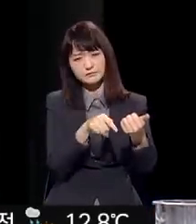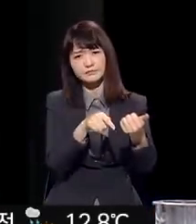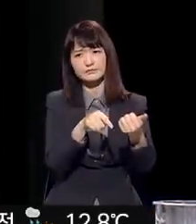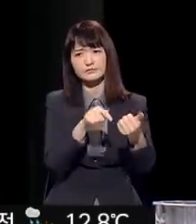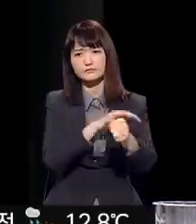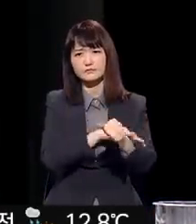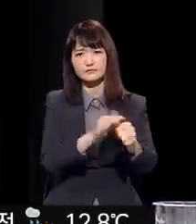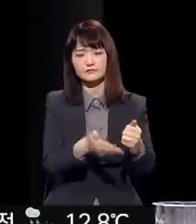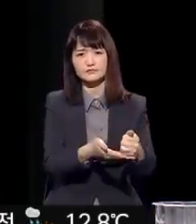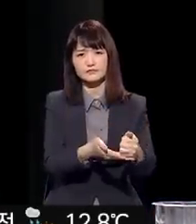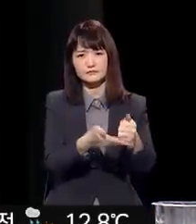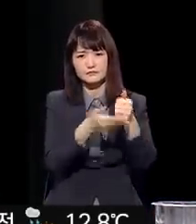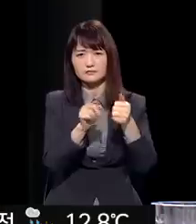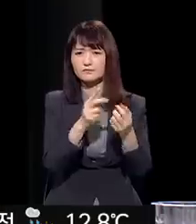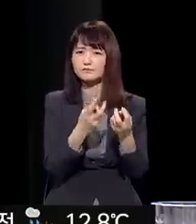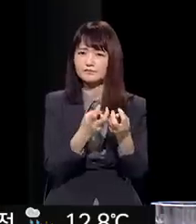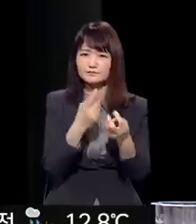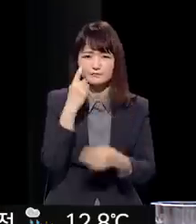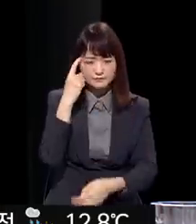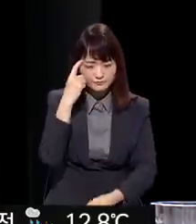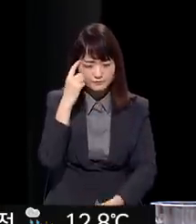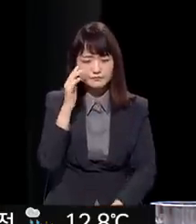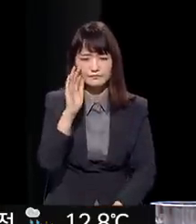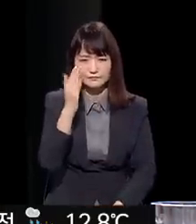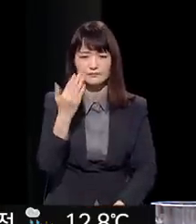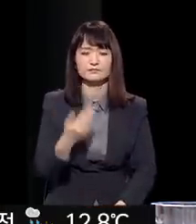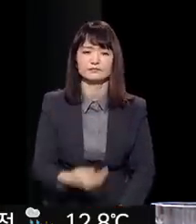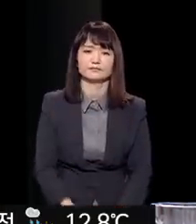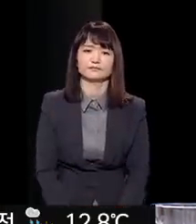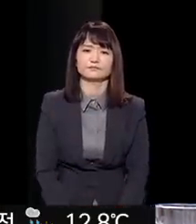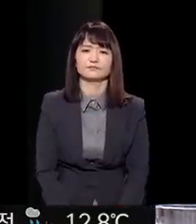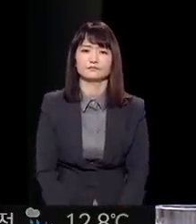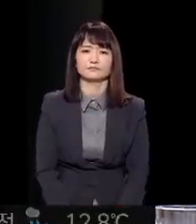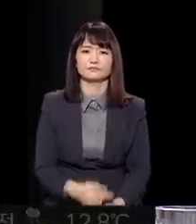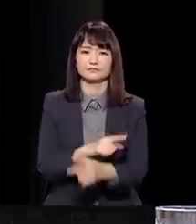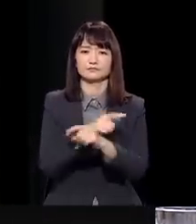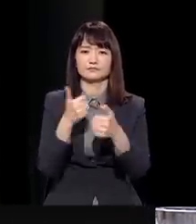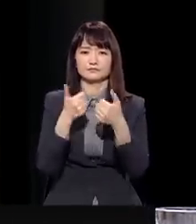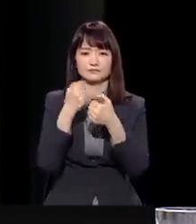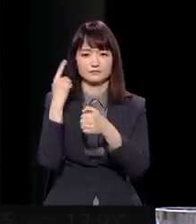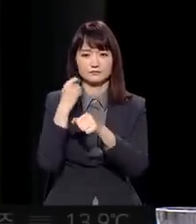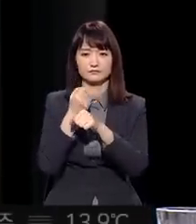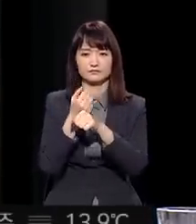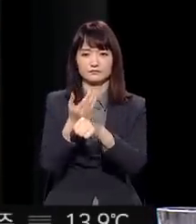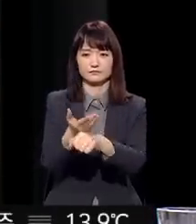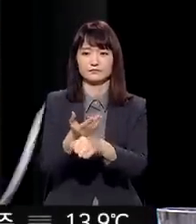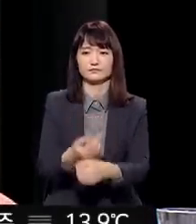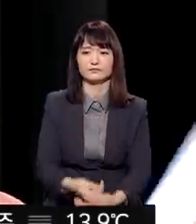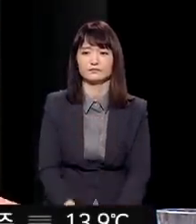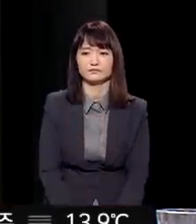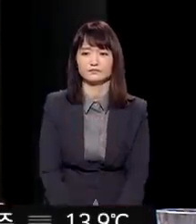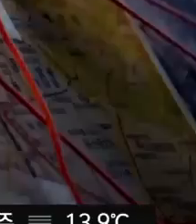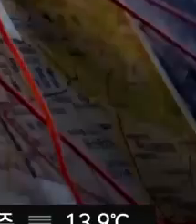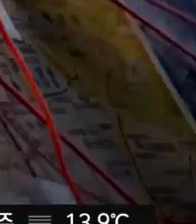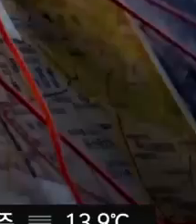제대로 좀 모셨으면 어땠을까 하는 생각이 드네요. 자, 이렇게 정리하고요. 별별 상담소 이어갑니다.